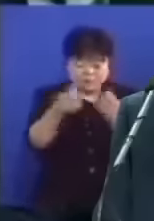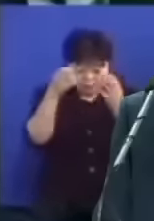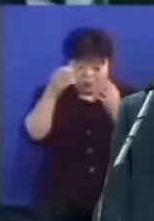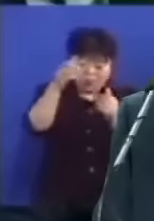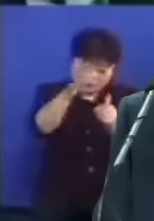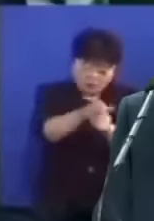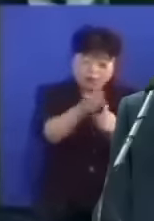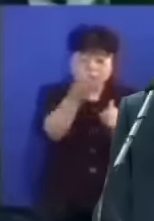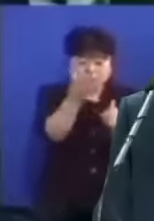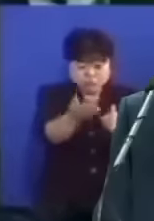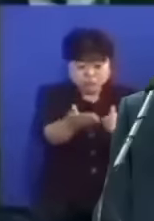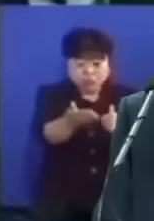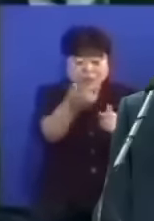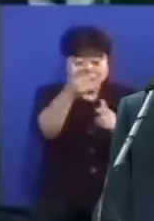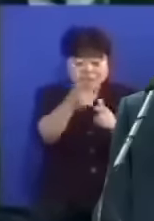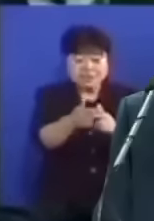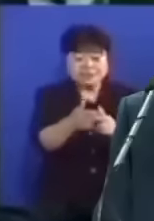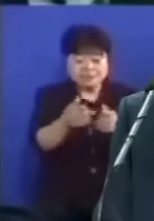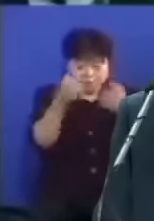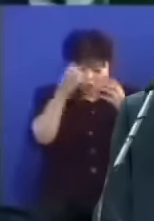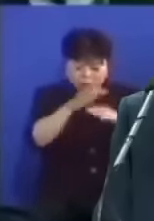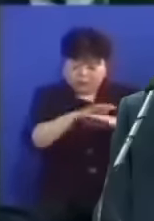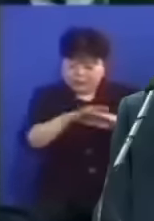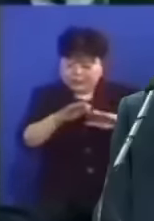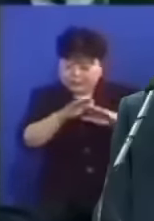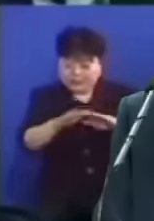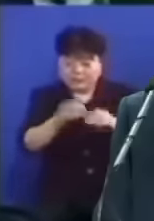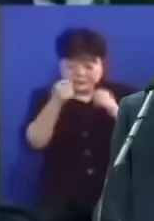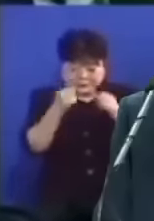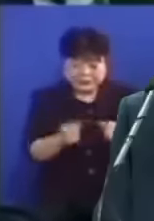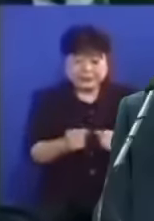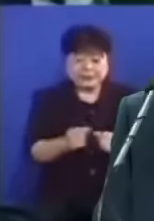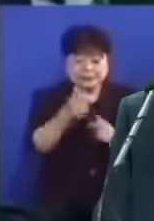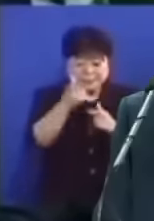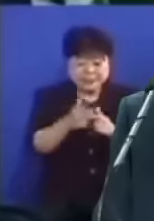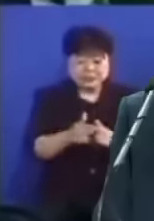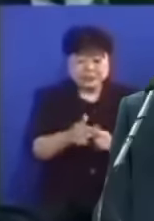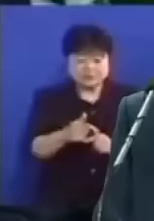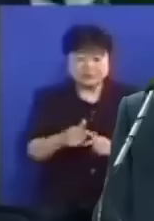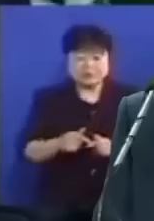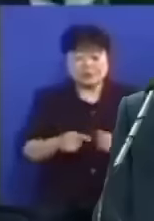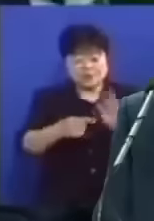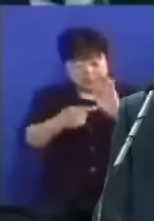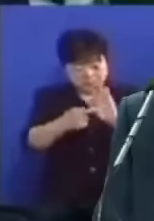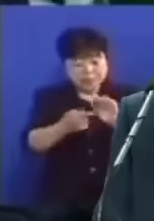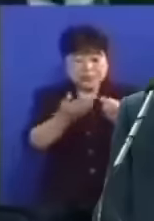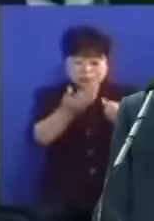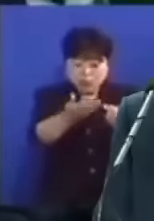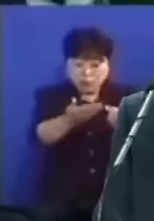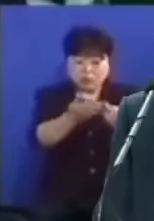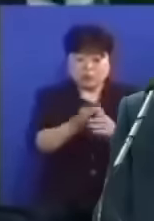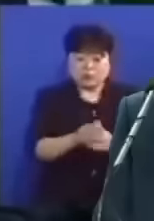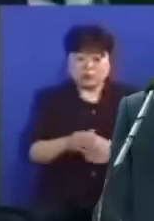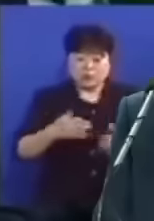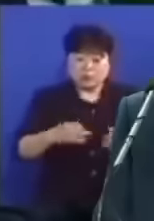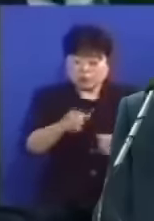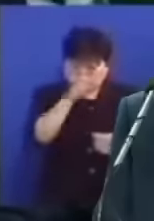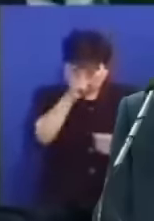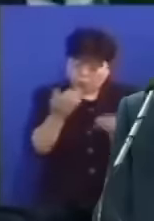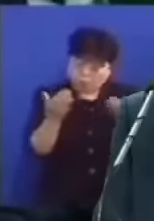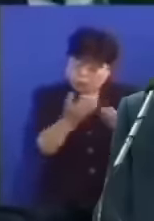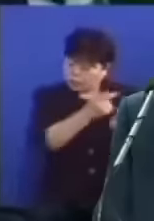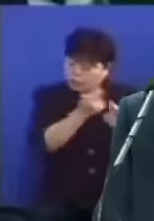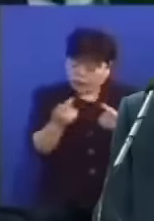고통을 주셔서 예수님이 그 고통을 해결함으로 살아계신 그리스도를 만방에 나타내게 하신다니 기쁘고 좋은 일인